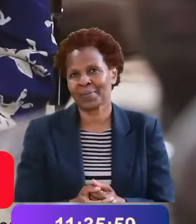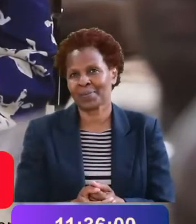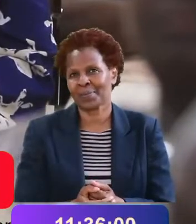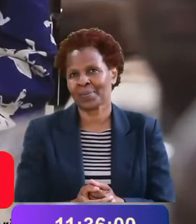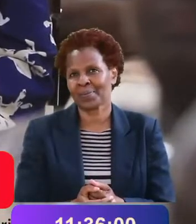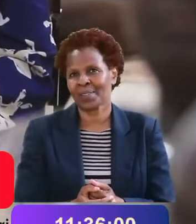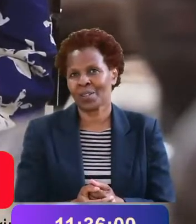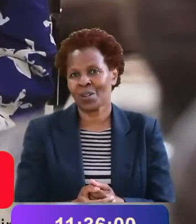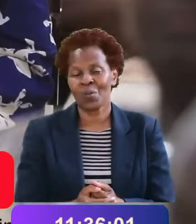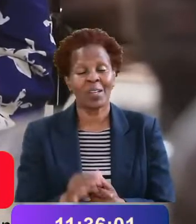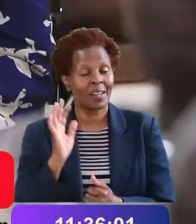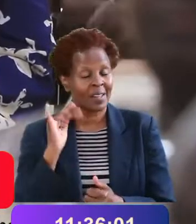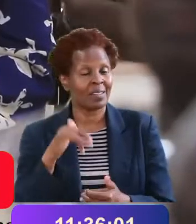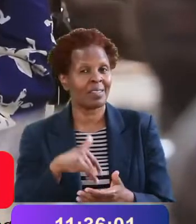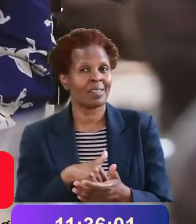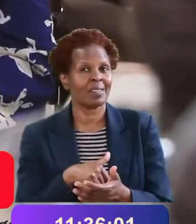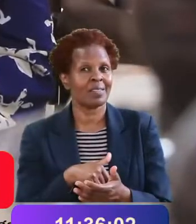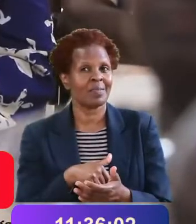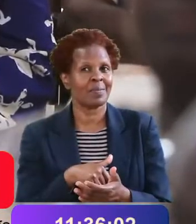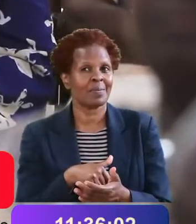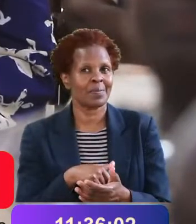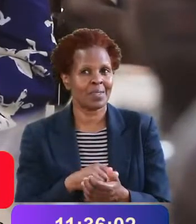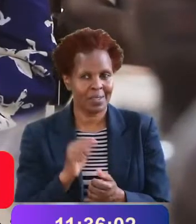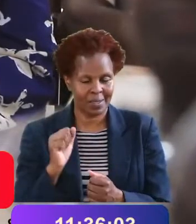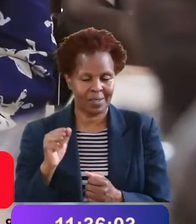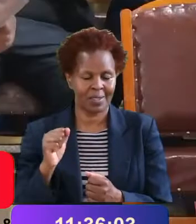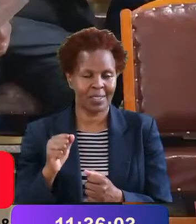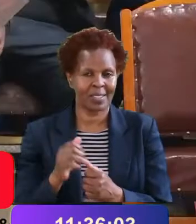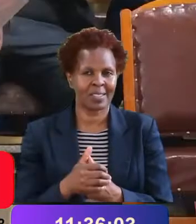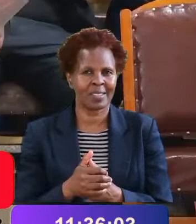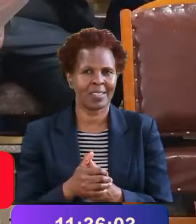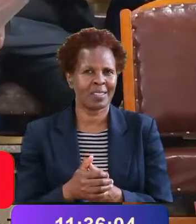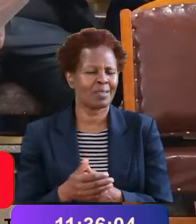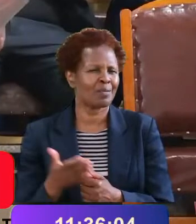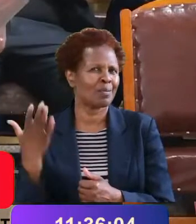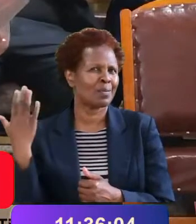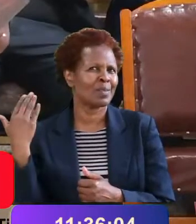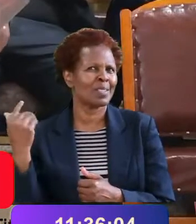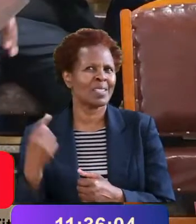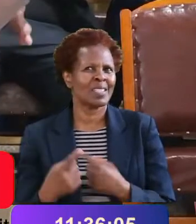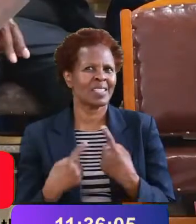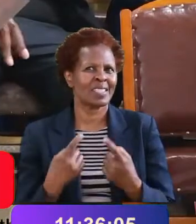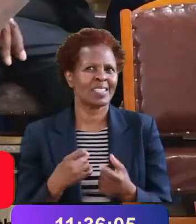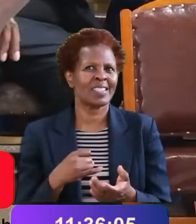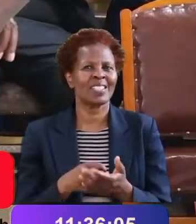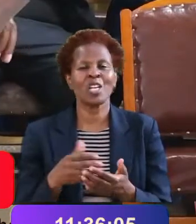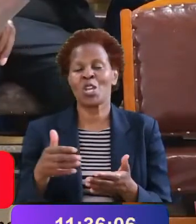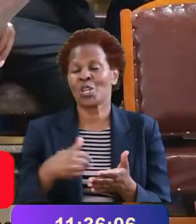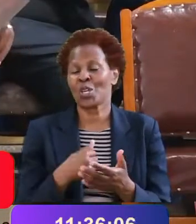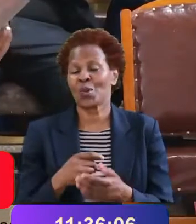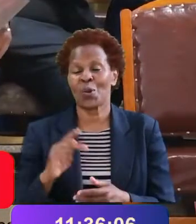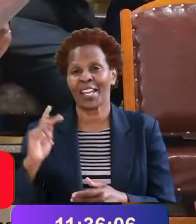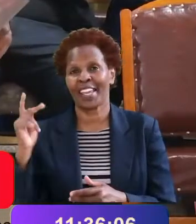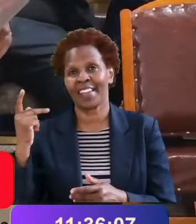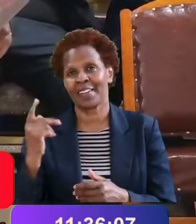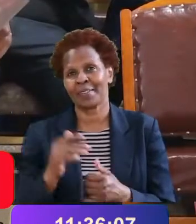Si tumewasikia? Na yule wa kitambo alienda akisema ni Kenya ajeru.